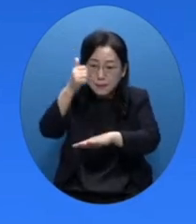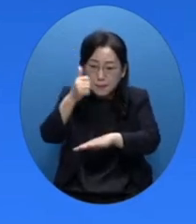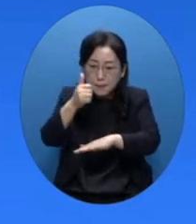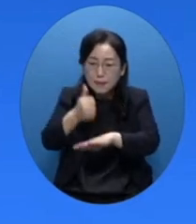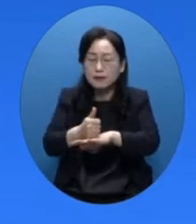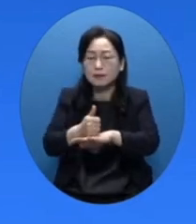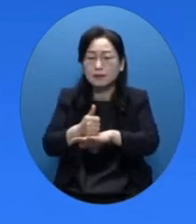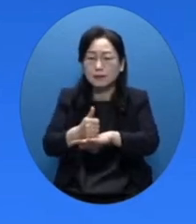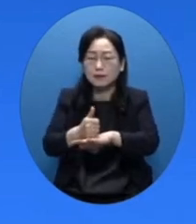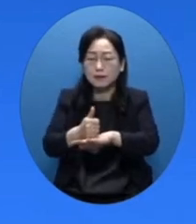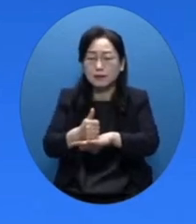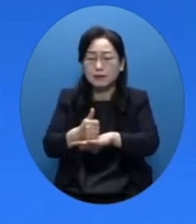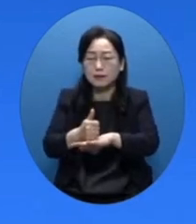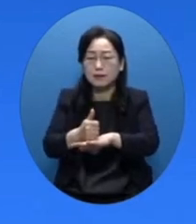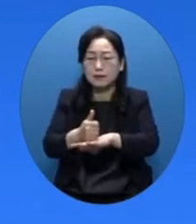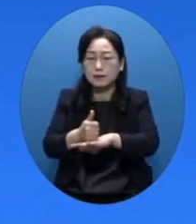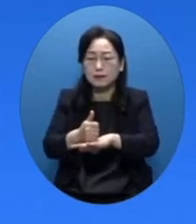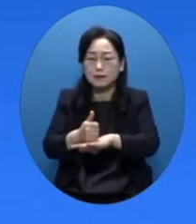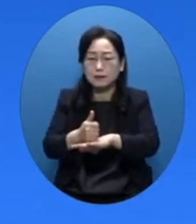그